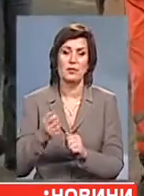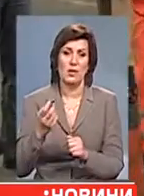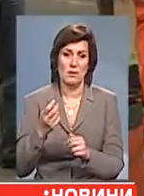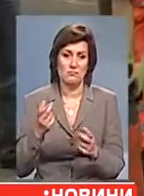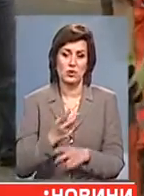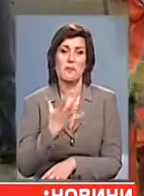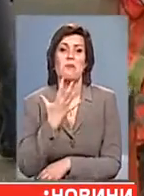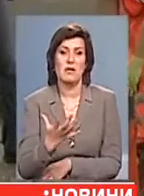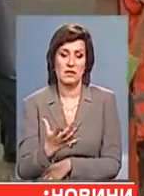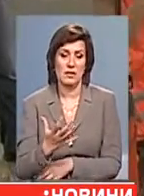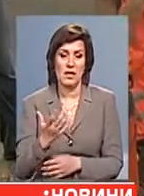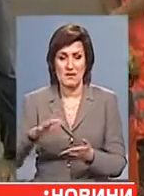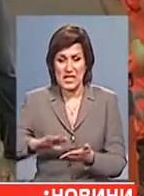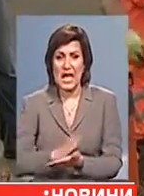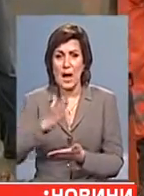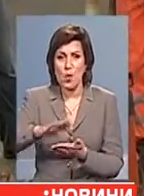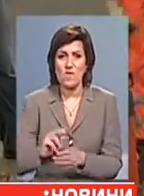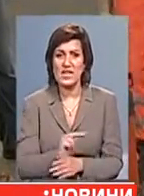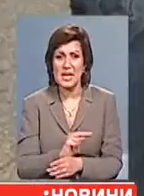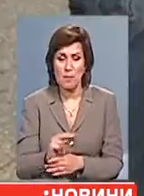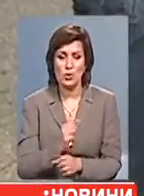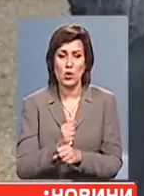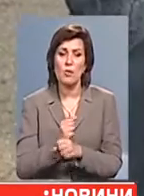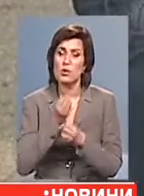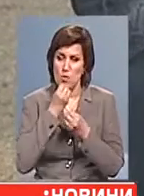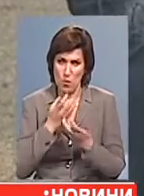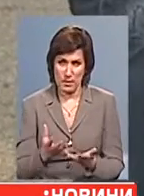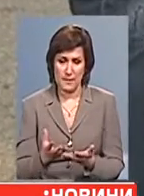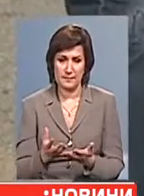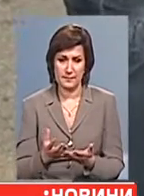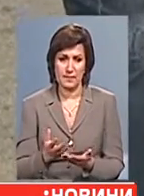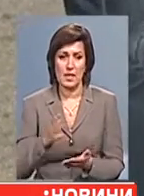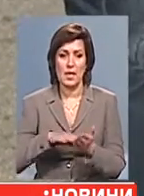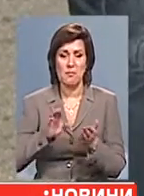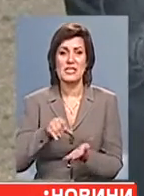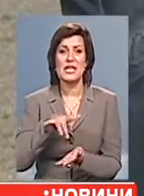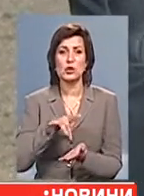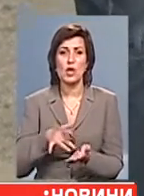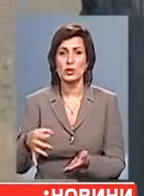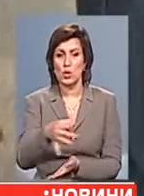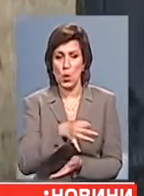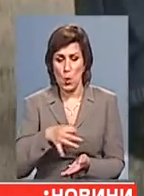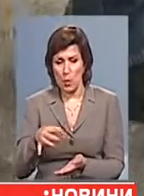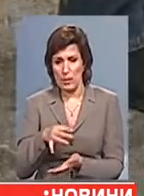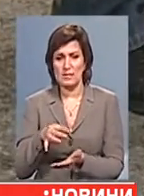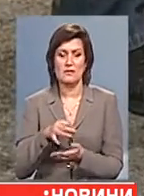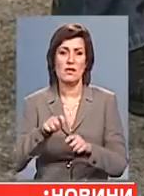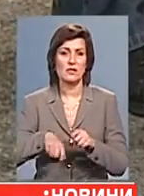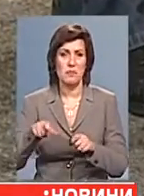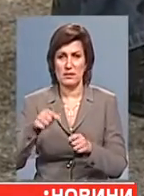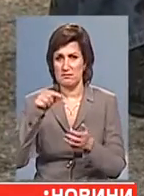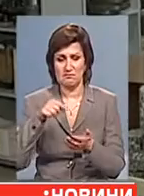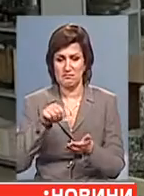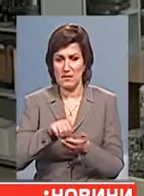5. Загалом ямковий ремонт на шляхах Київщини роблять добре, кажуть інспектори. Після столичної області експерти не причетні